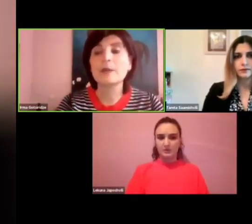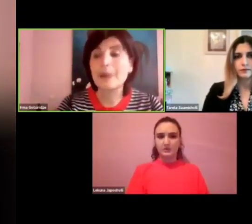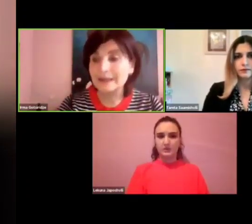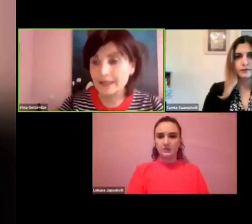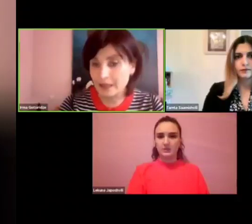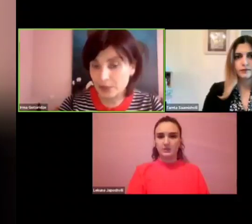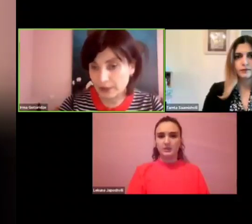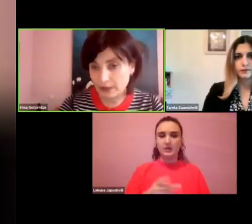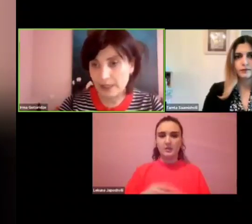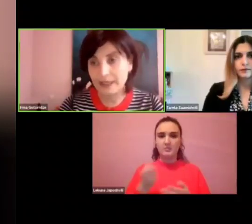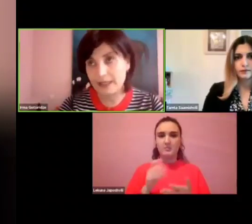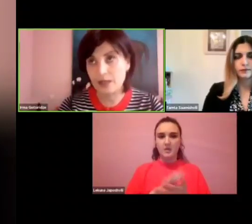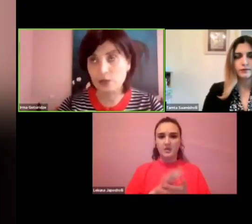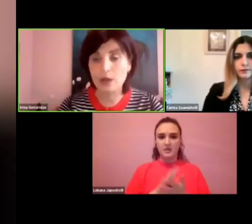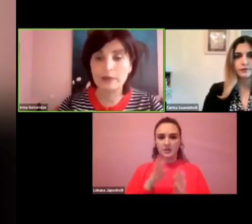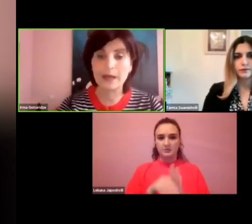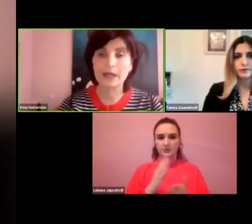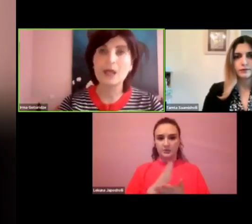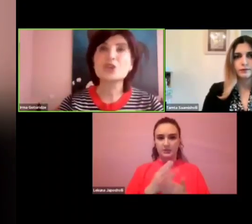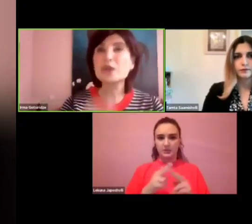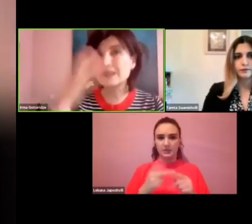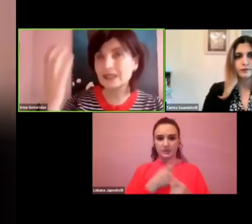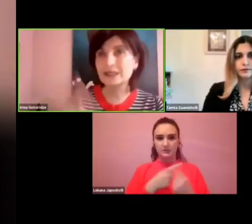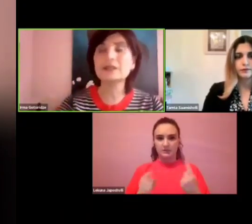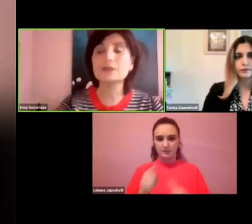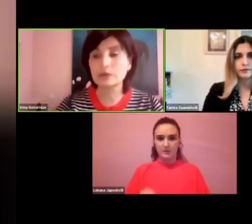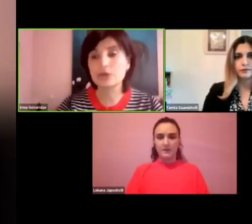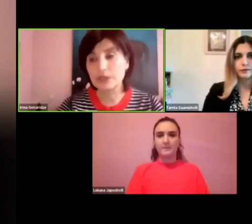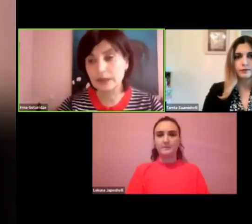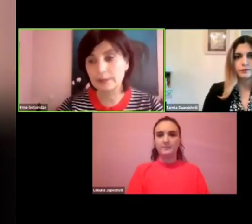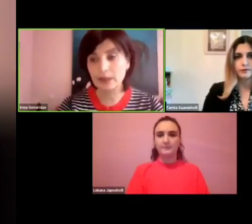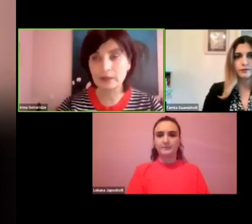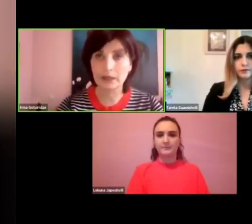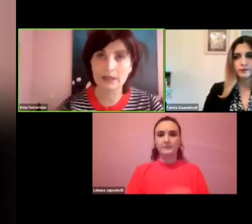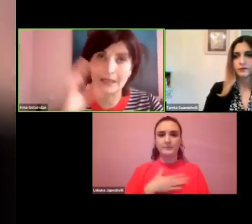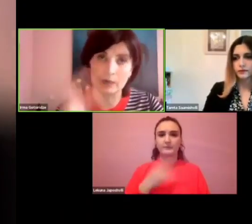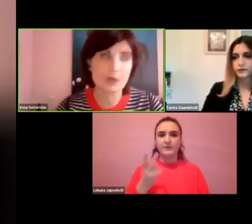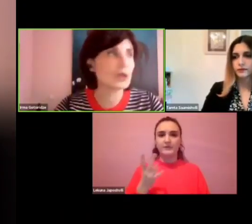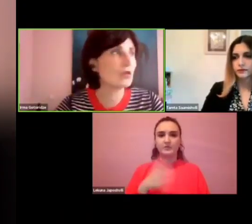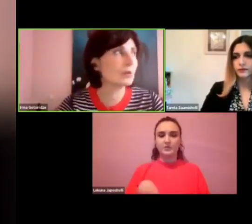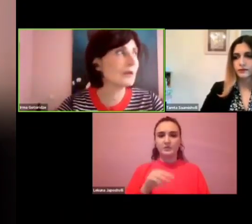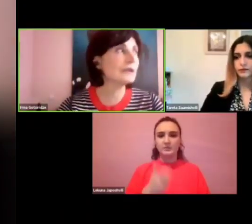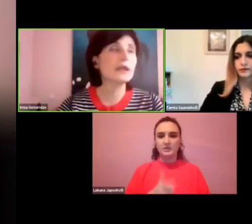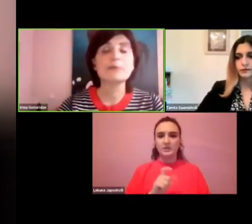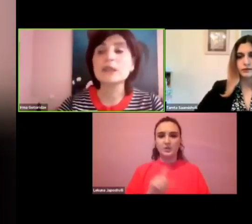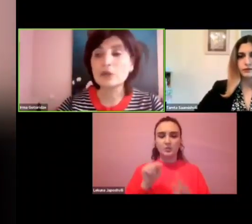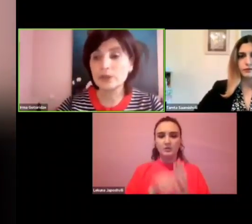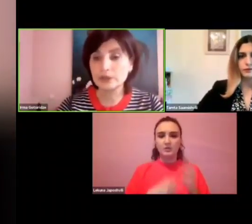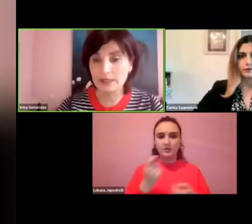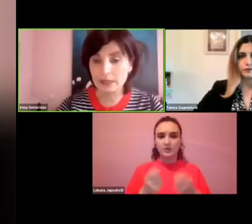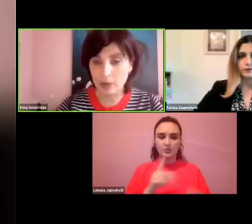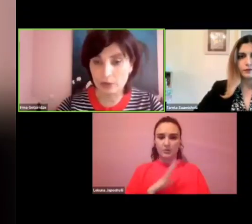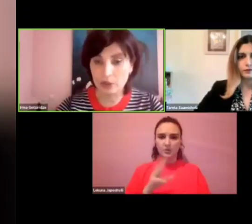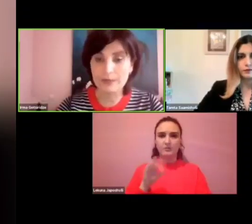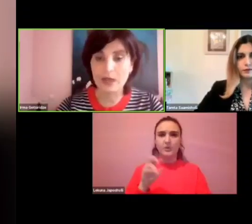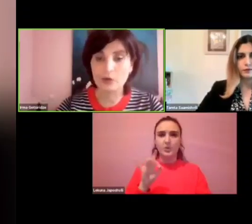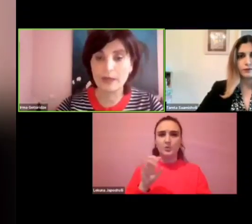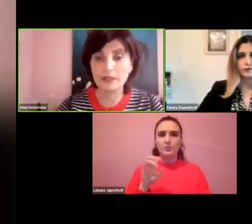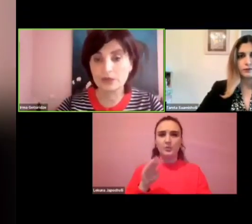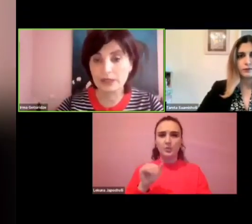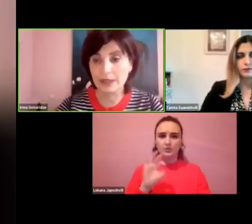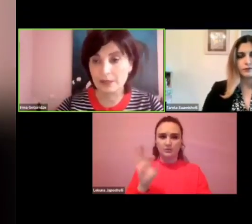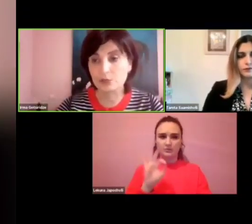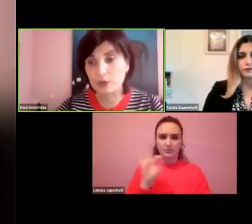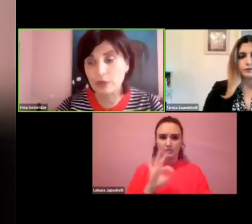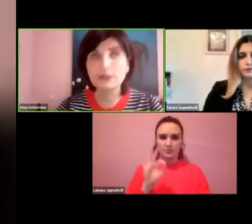ამ ბაქტერიებში დევს. აი ეს განსხვავება არის. ჩვენ ძირითადად გვჭირდება, ეხლა ძალიან ვარ ჩაუღრმავდეთ, მიკრობიოტაზე გვაქვს ხოლმე